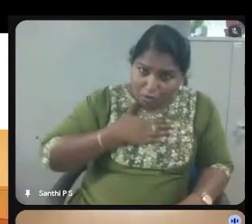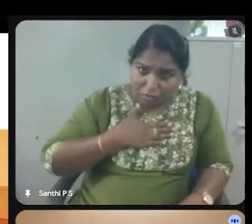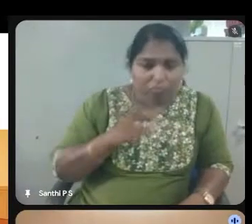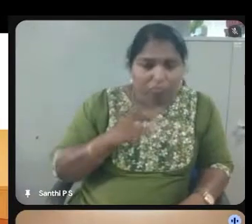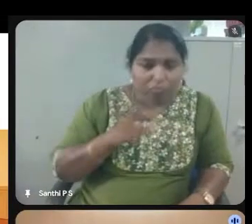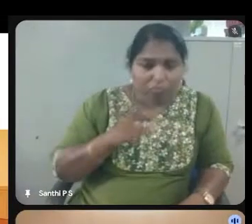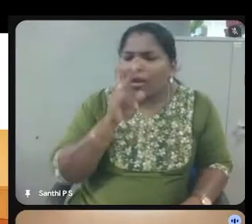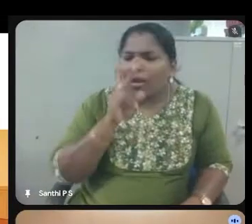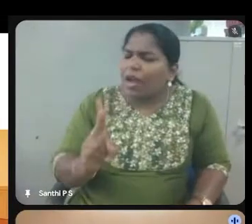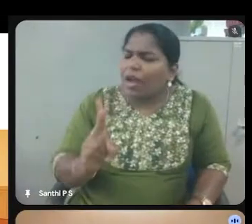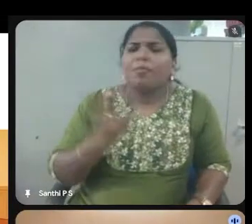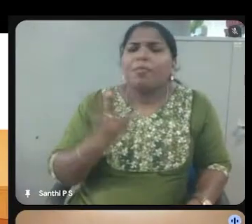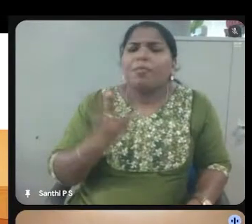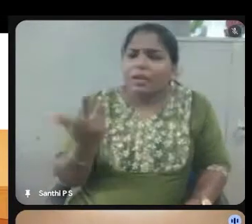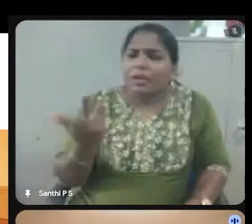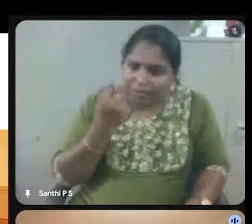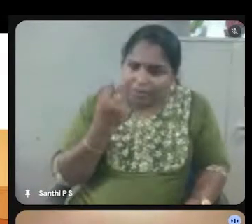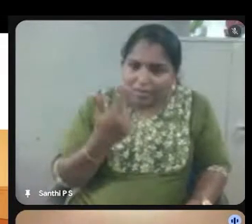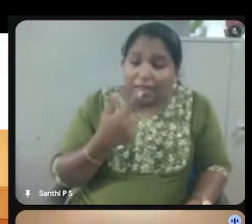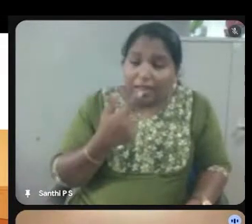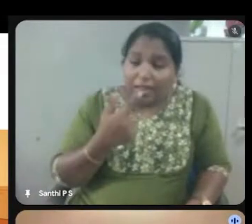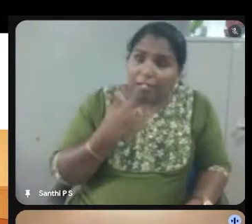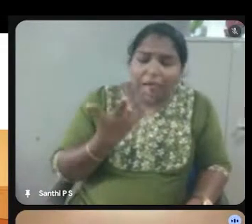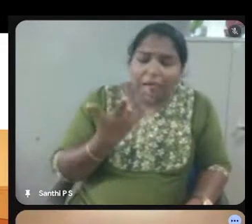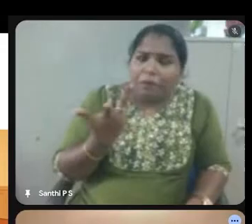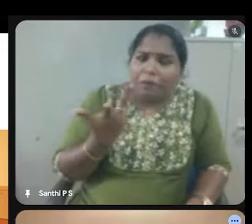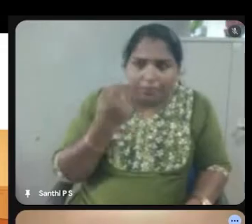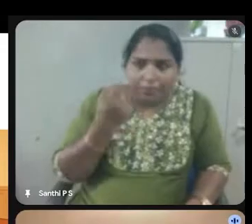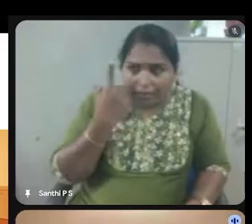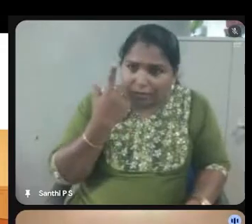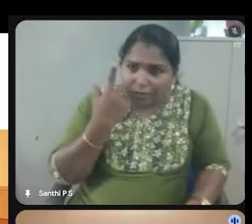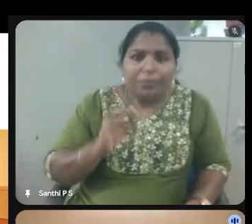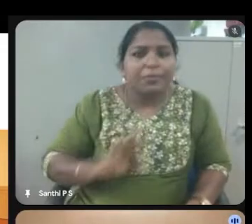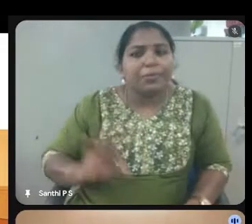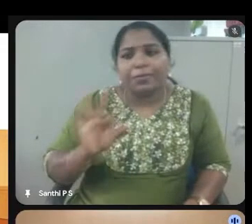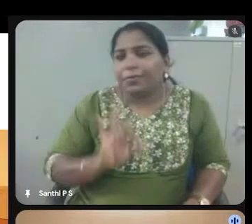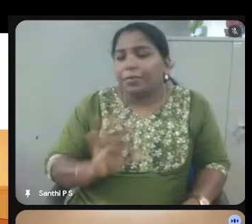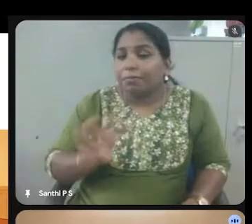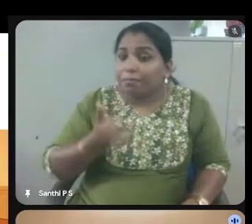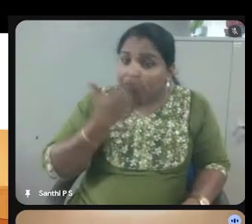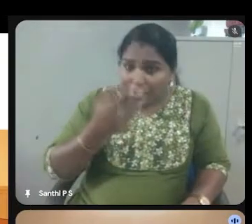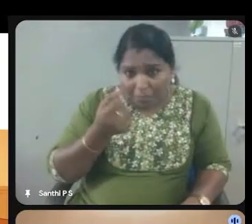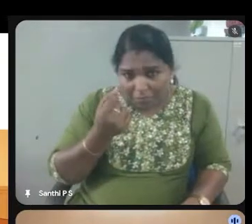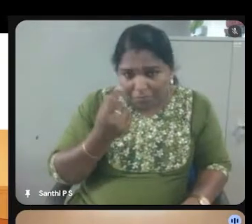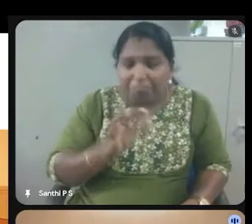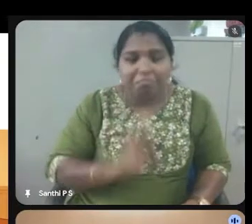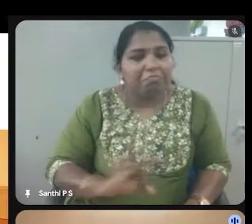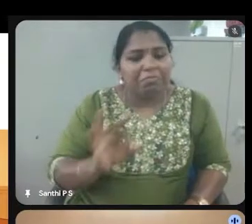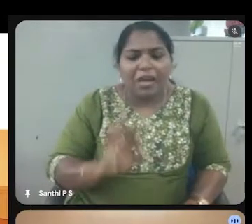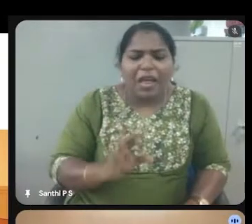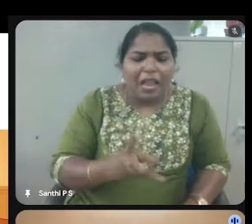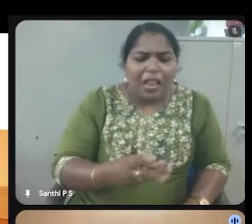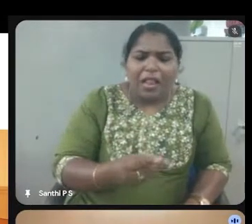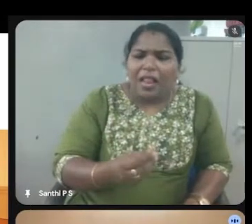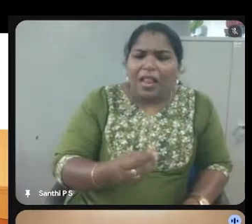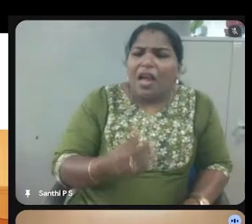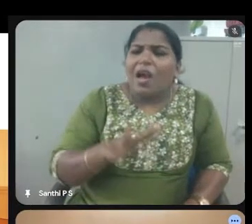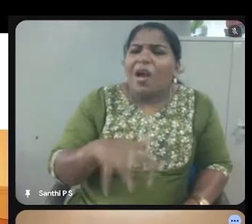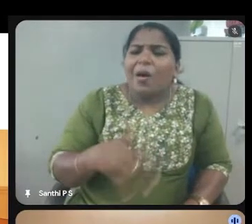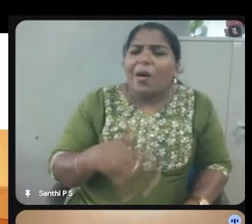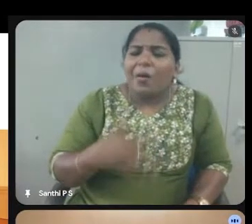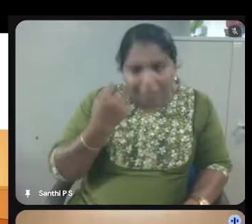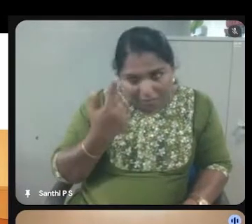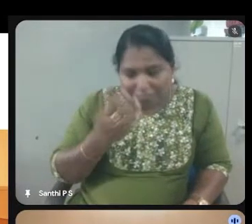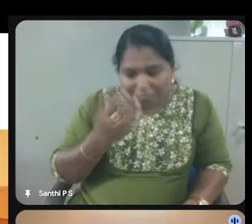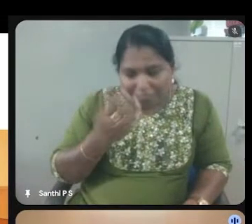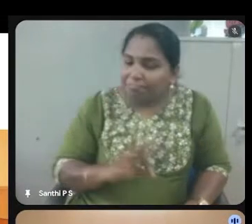അത് എങ്ങനെ ഇരിക്കും എന്ന് അറിയുന്നില്ല, അതിൻ്റെ ടേസ്റ്റ് ചിലപ്പോൾ ശ്രദ്ധിച്ചൊന്നും വരില്ല, മണം എന്താണെന്ന് അറിയില്ല, അതിൻ്റെ ടെക്സ്ചർ എന്താണെന്ന് കുട്ടികളെ ശ്രദ്ധിച്ചൊന്നും വരില്ല.